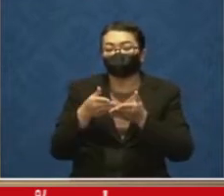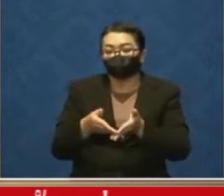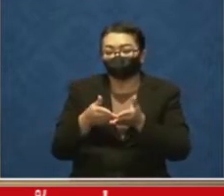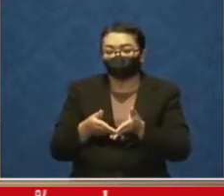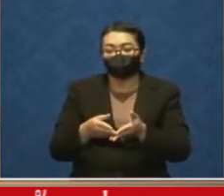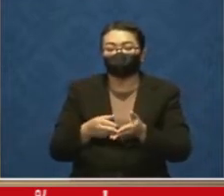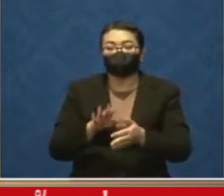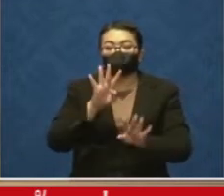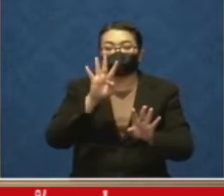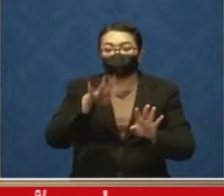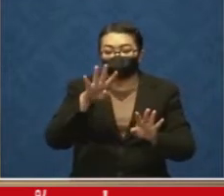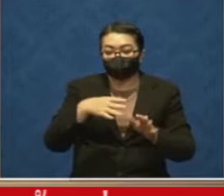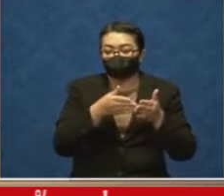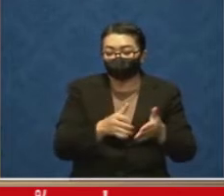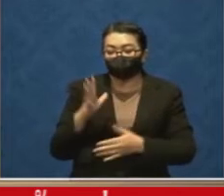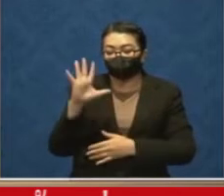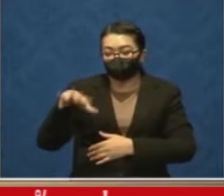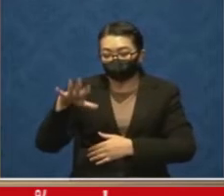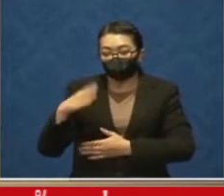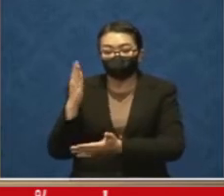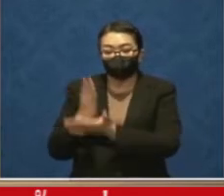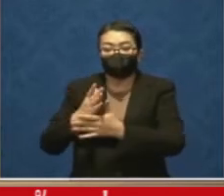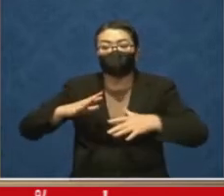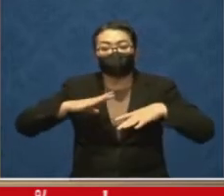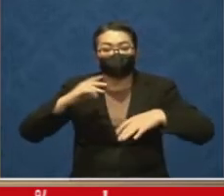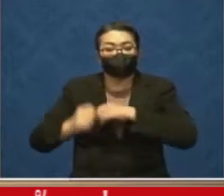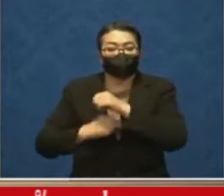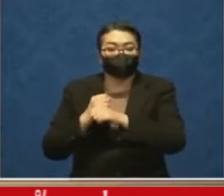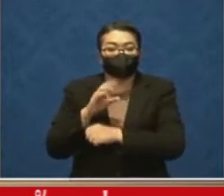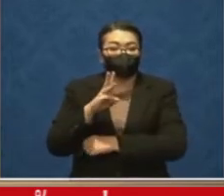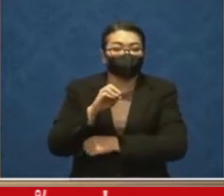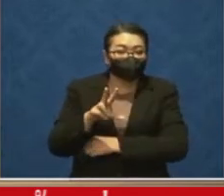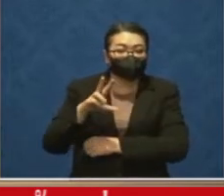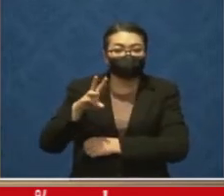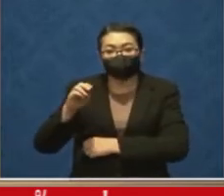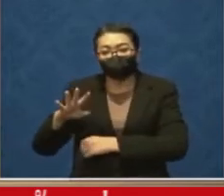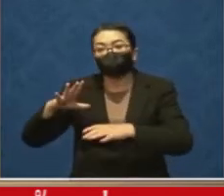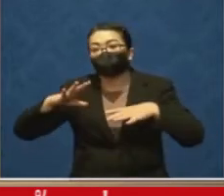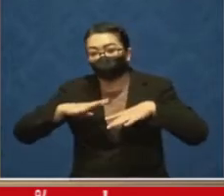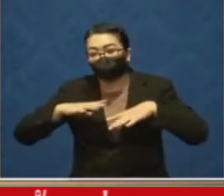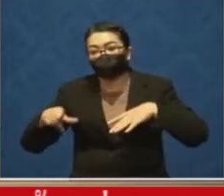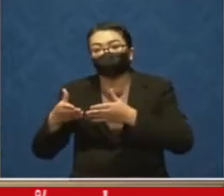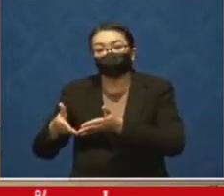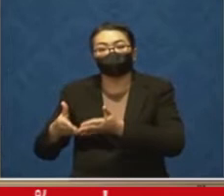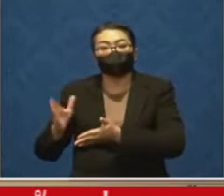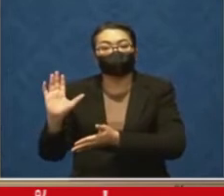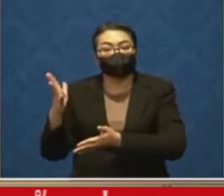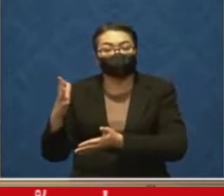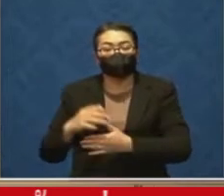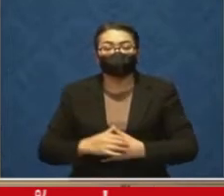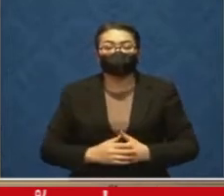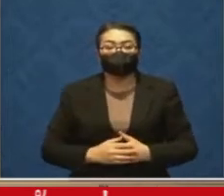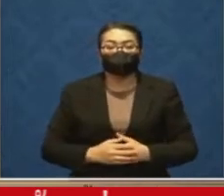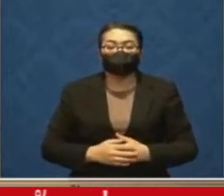เขาวิ่งแค่ 4,000 ลำอีก 5,000 ลำไม่ได้ว่งครัในป 63 กับ 64ท่ทครัผมขออนุญาตเอาสไลตต่อไปครับ